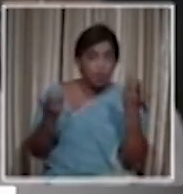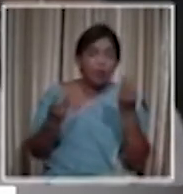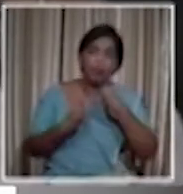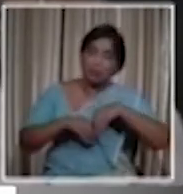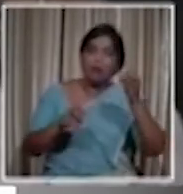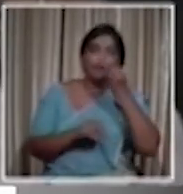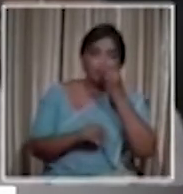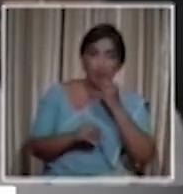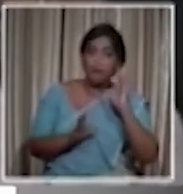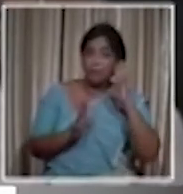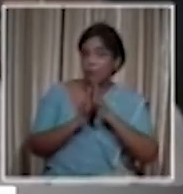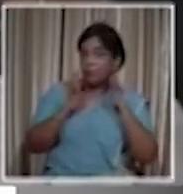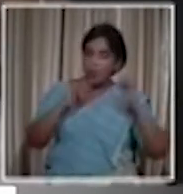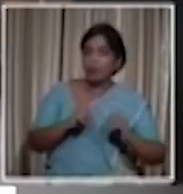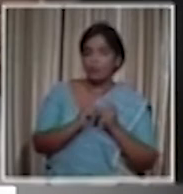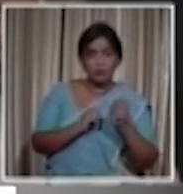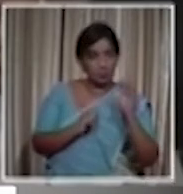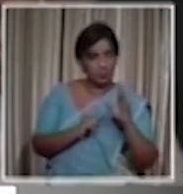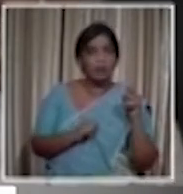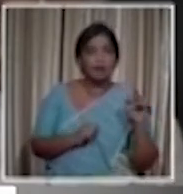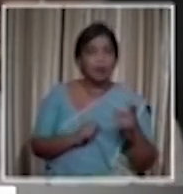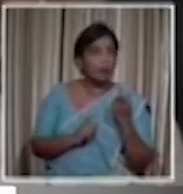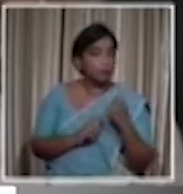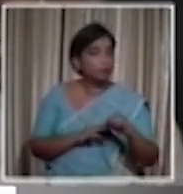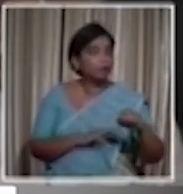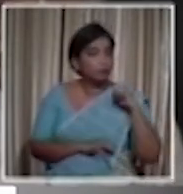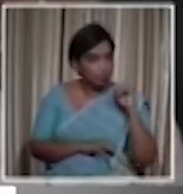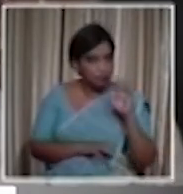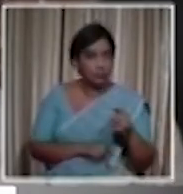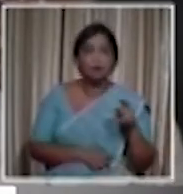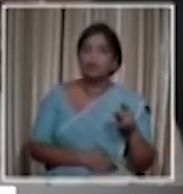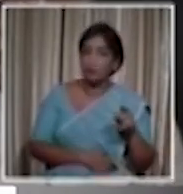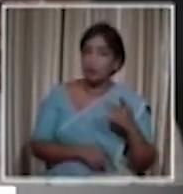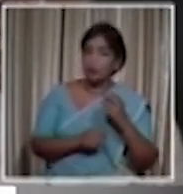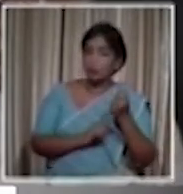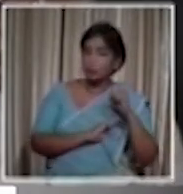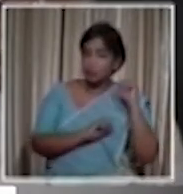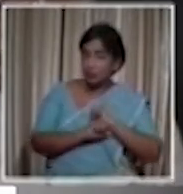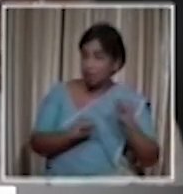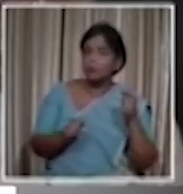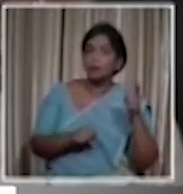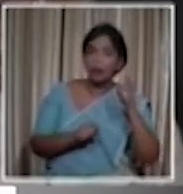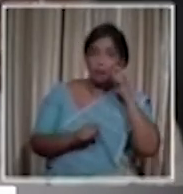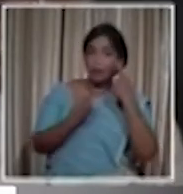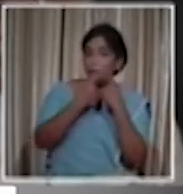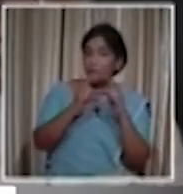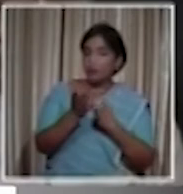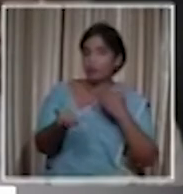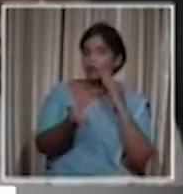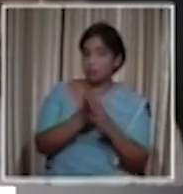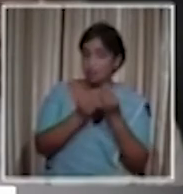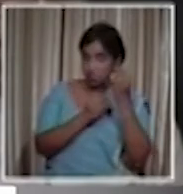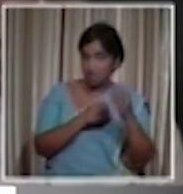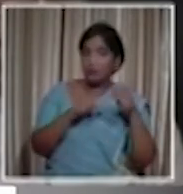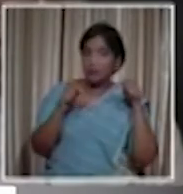සඳහා තමයි විශාල සංවිධානයක් කරන්නේ. ආර්ථික ශක්තිය හැකි නැති ජනතාවට විවිධ සහන ලබා දීම උදෙසා